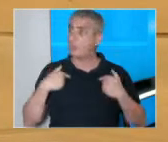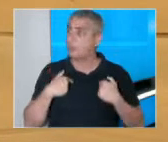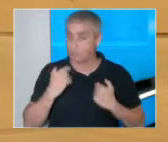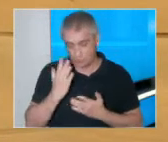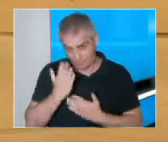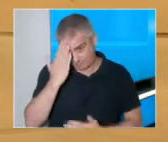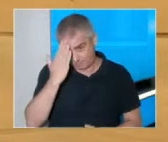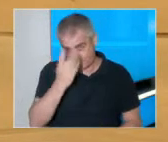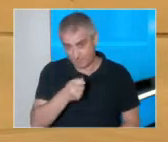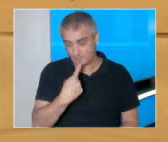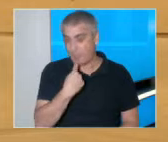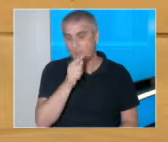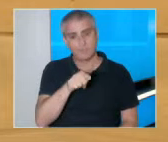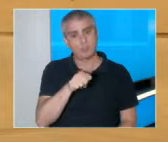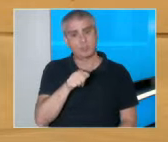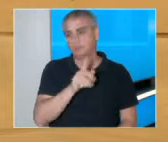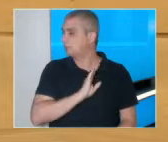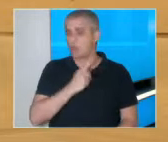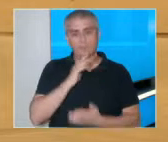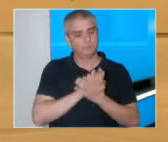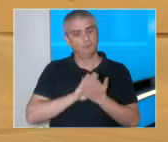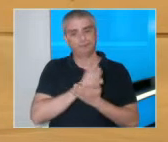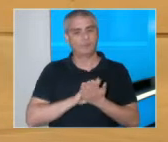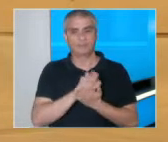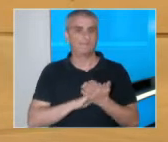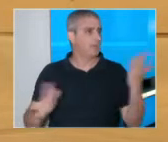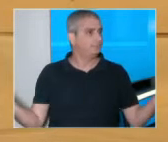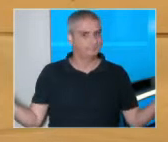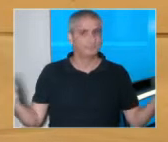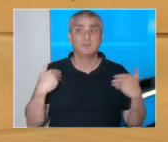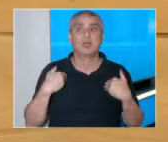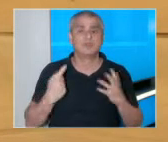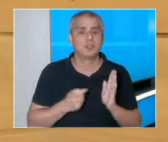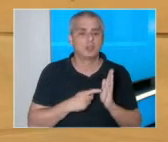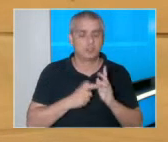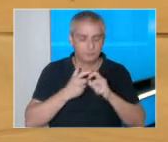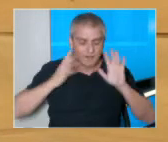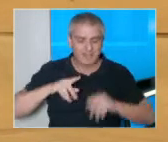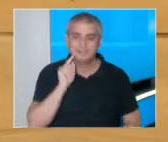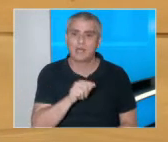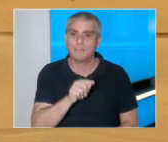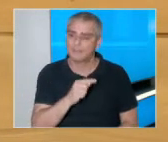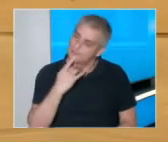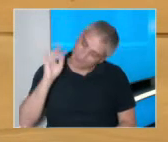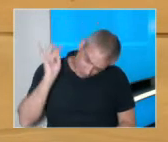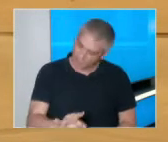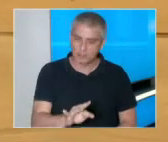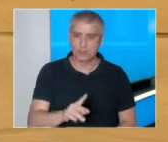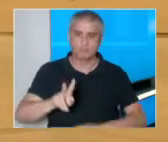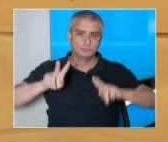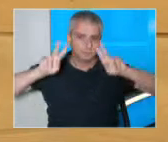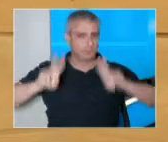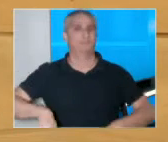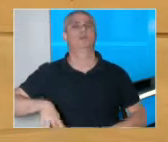כבר מכירים את האמירות האלה שלא אומרות כלום. אני דורש מרם לגנות באופן